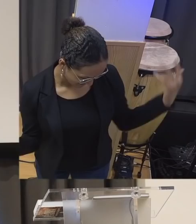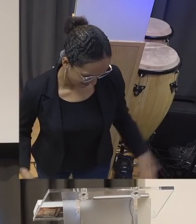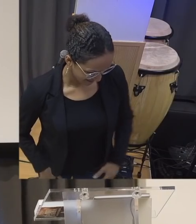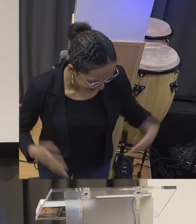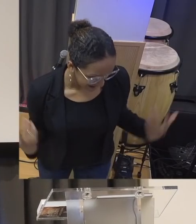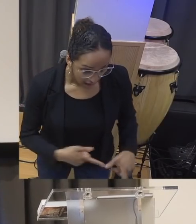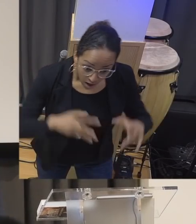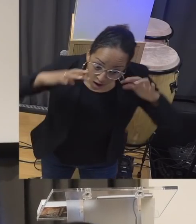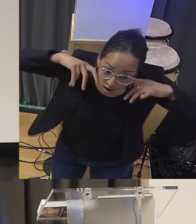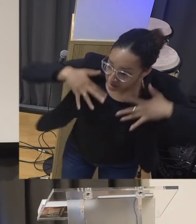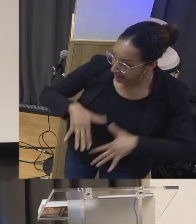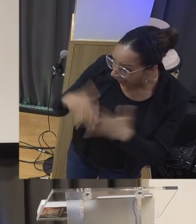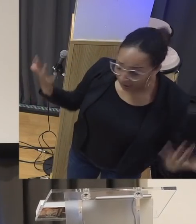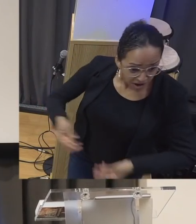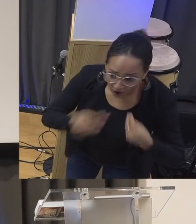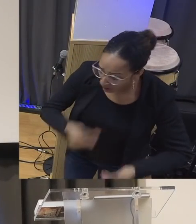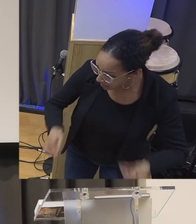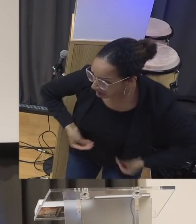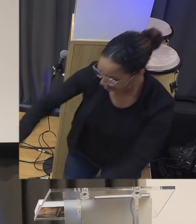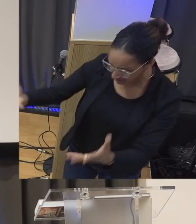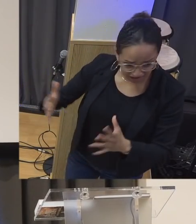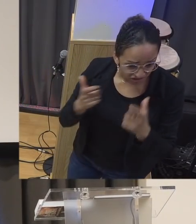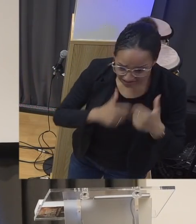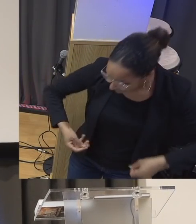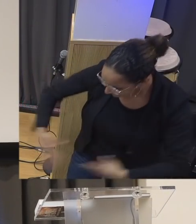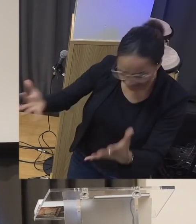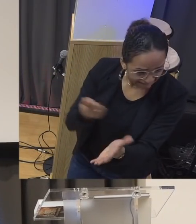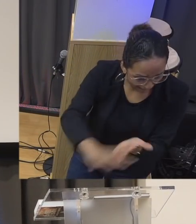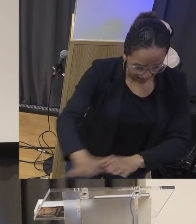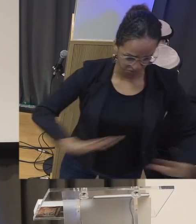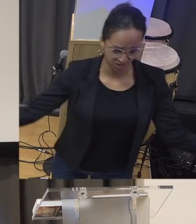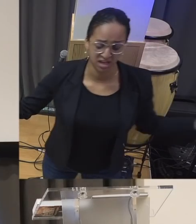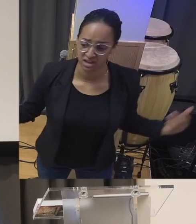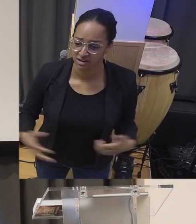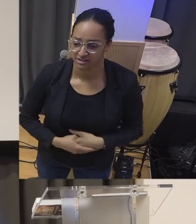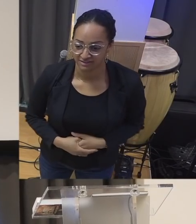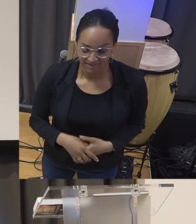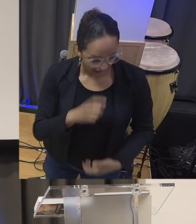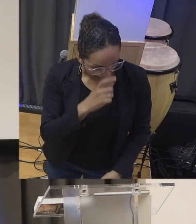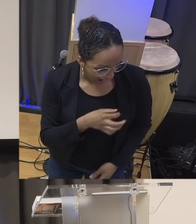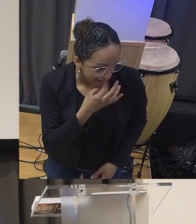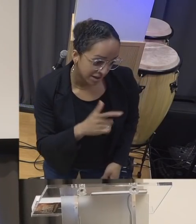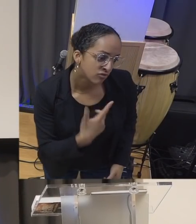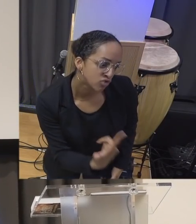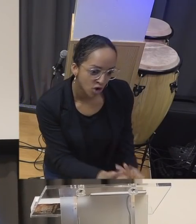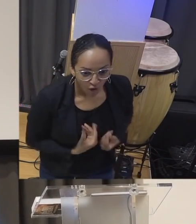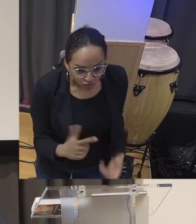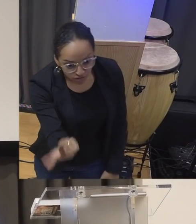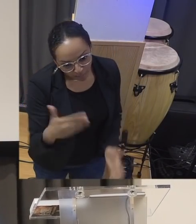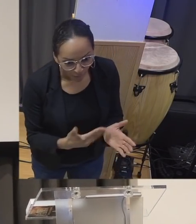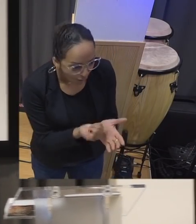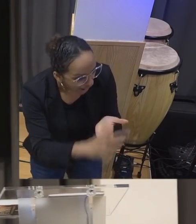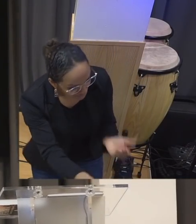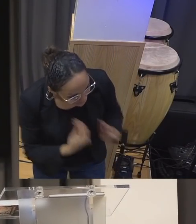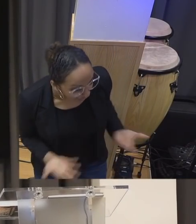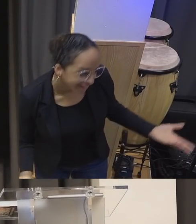Juif transpire, il en a marre, il dit, vas-y, tiens, prends le djinn, il est gratuit. L'Arabe lui dit, j'en veux deux, j'en veux deux, j'en veux deux.